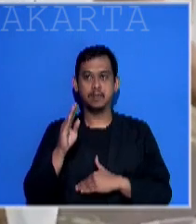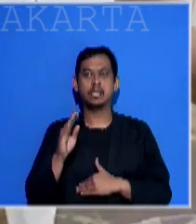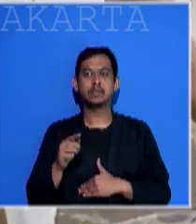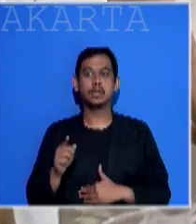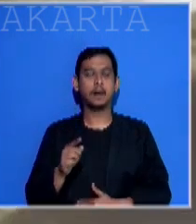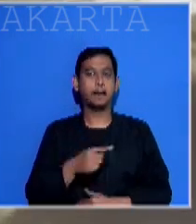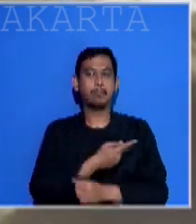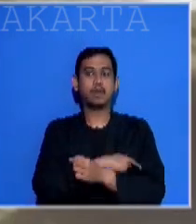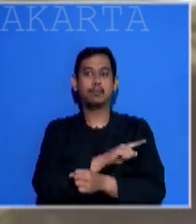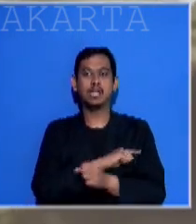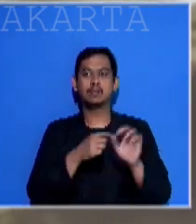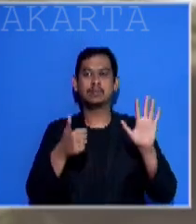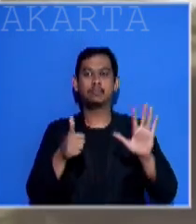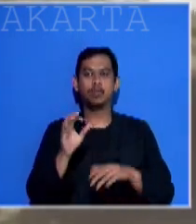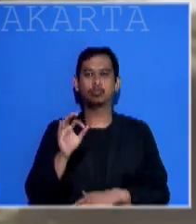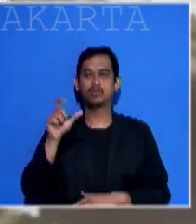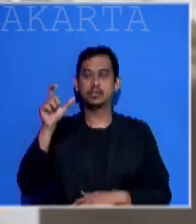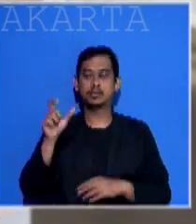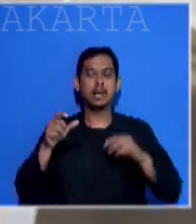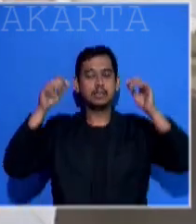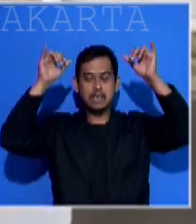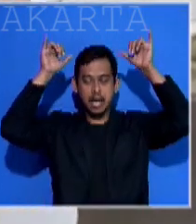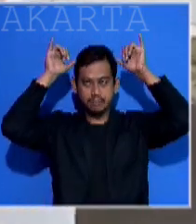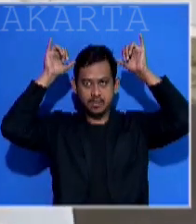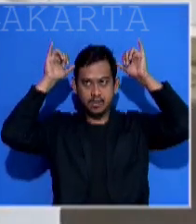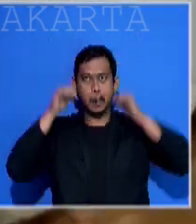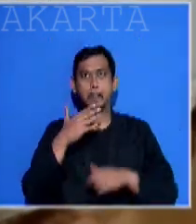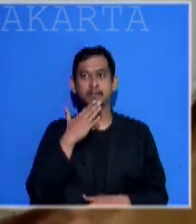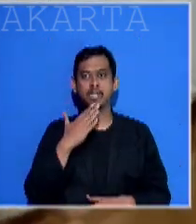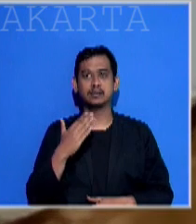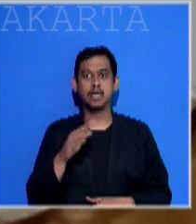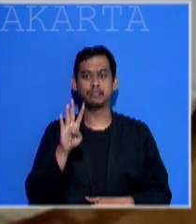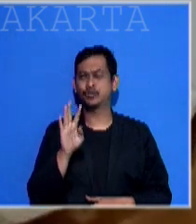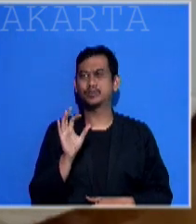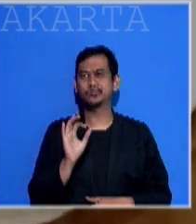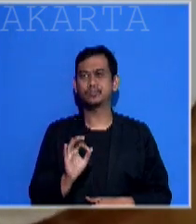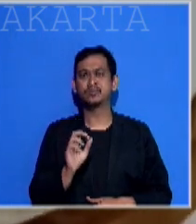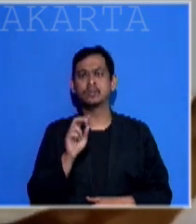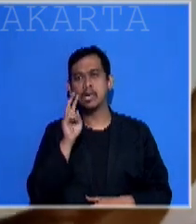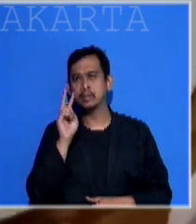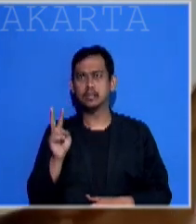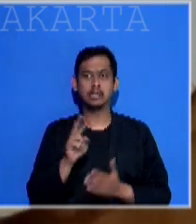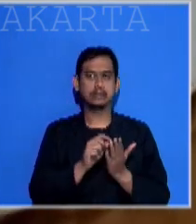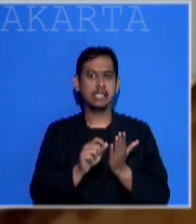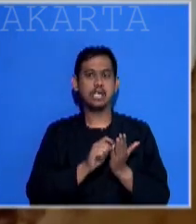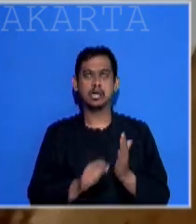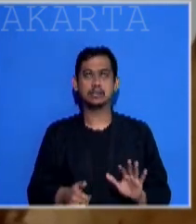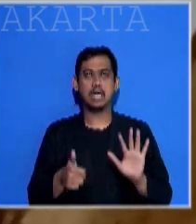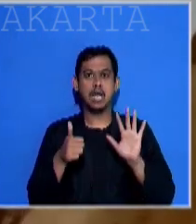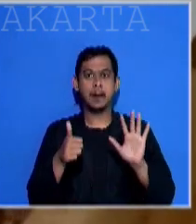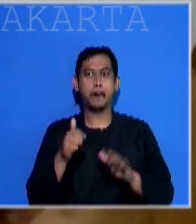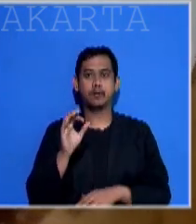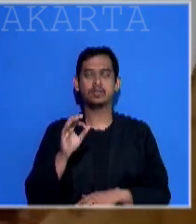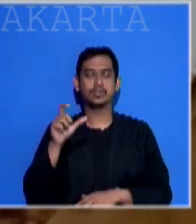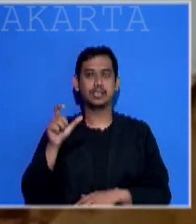60 ekor sapi dari hari normal hanya 40 ekor sapi per hari tercatat ada 60 orang yang terlibat dengan berbagai perannya